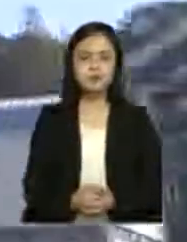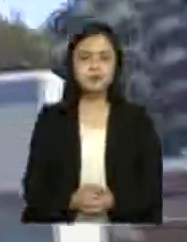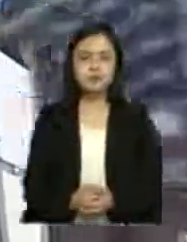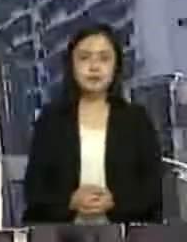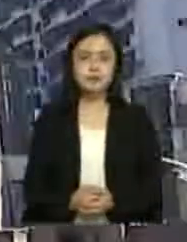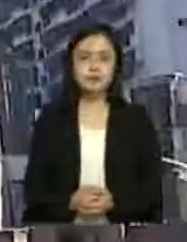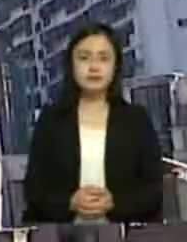운입니다